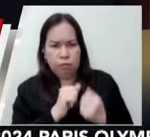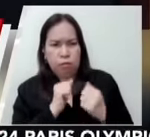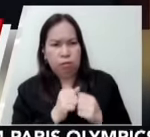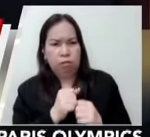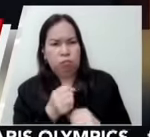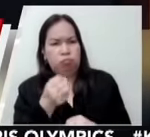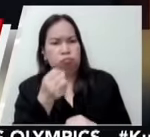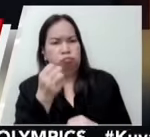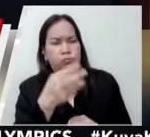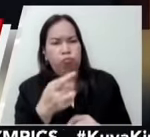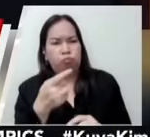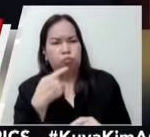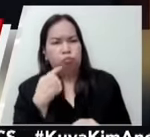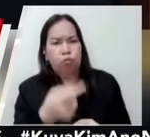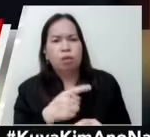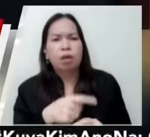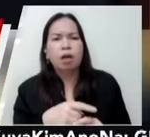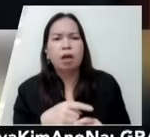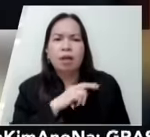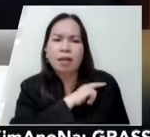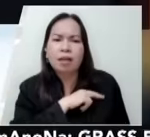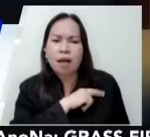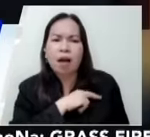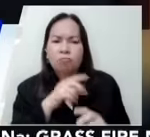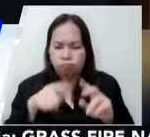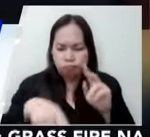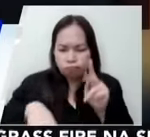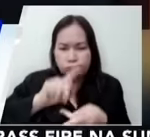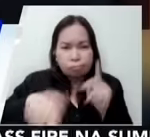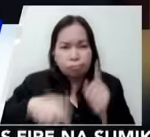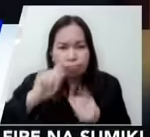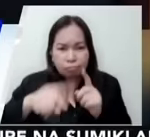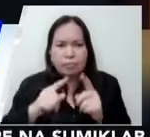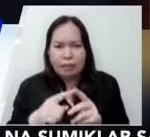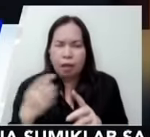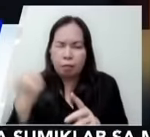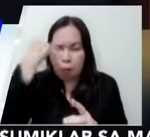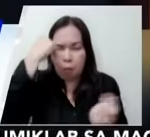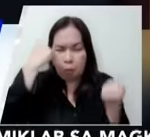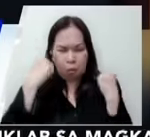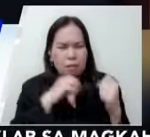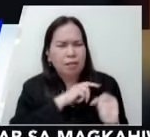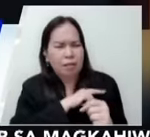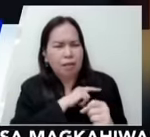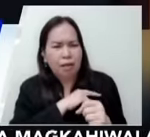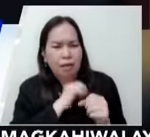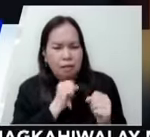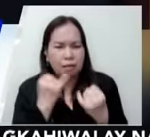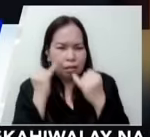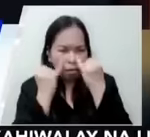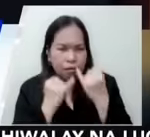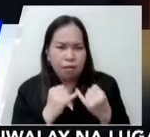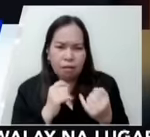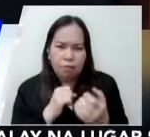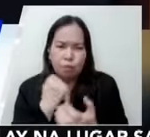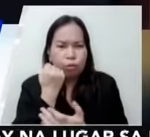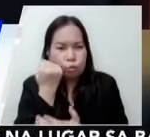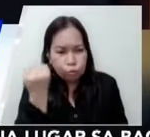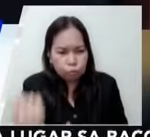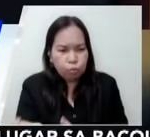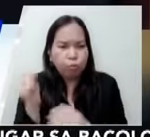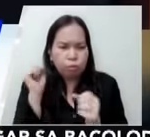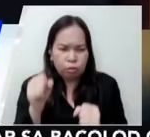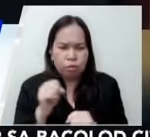na matatamaan ko talaga, masasaktan po, na may injury, matutumba. Lahat po yun,